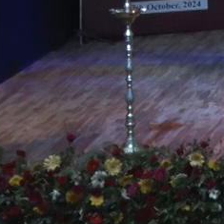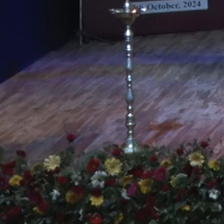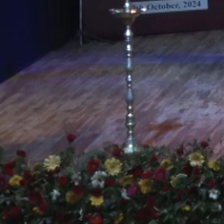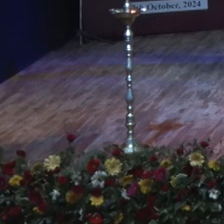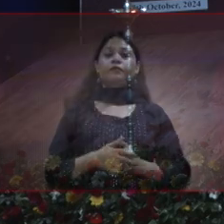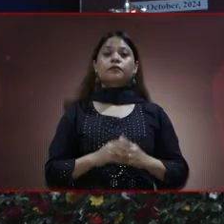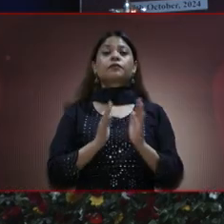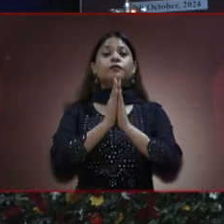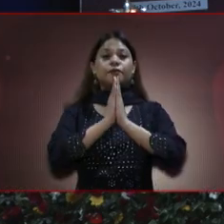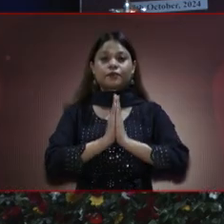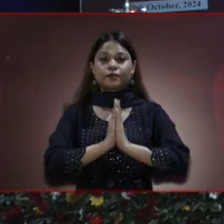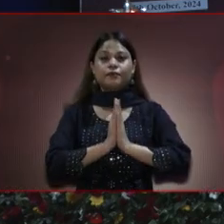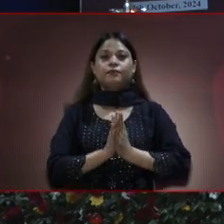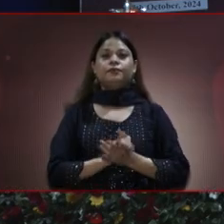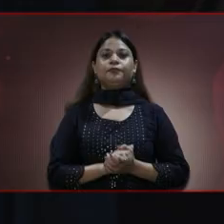नमस्कार।